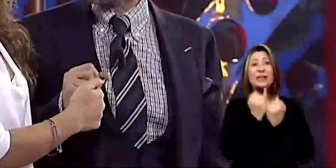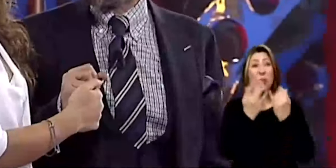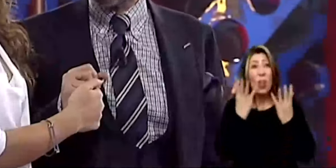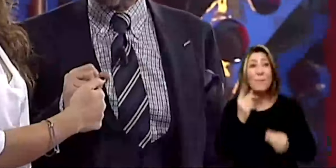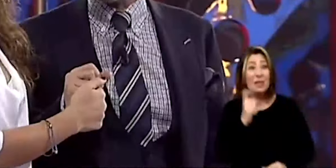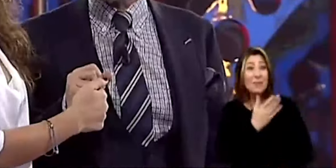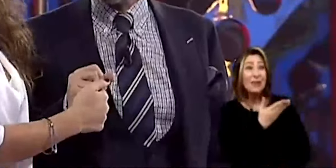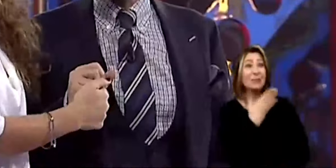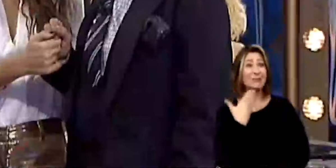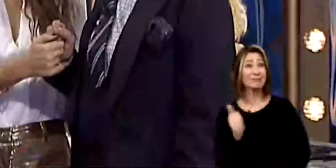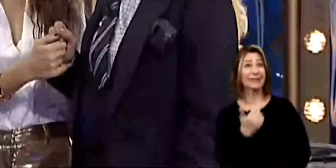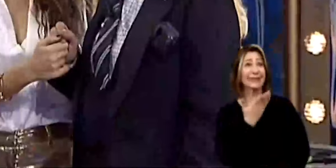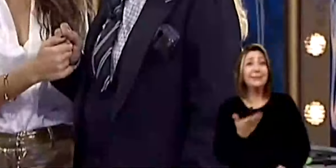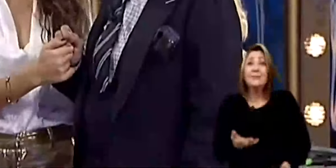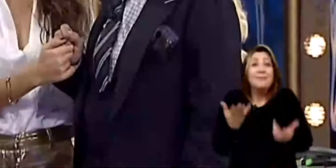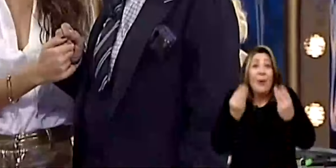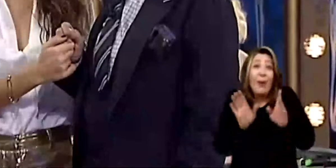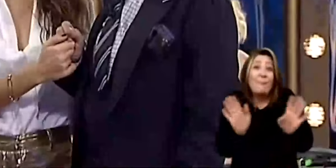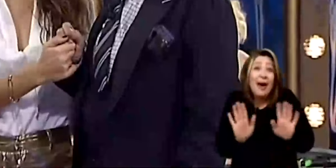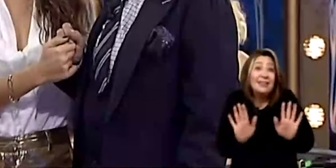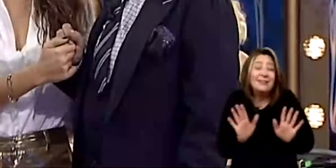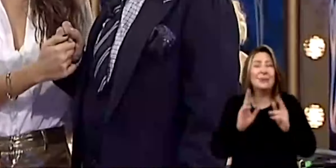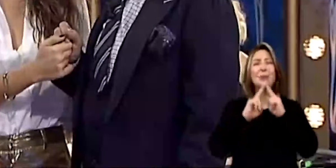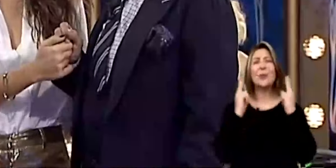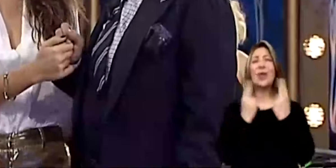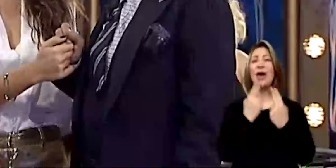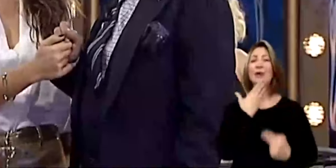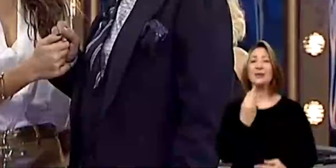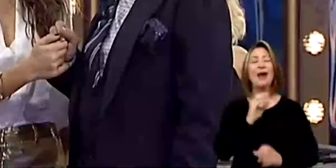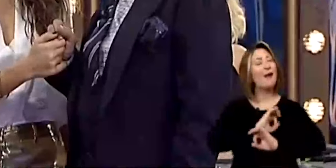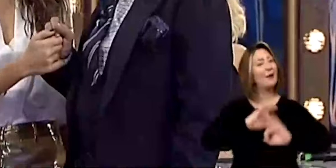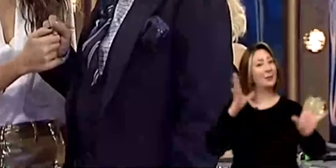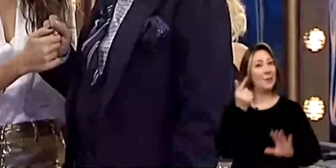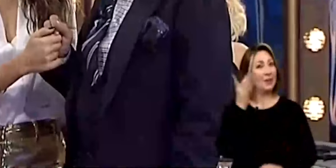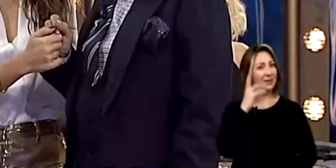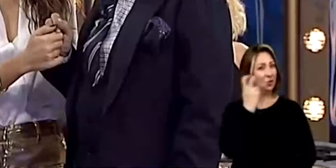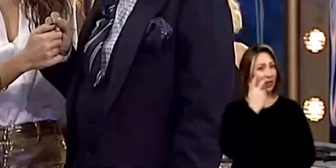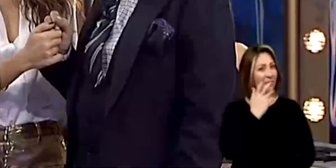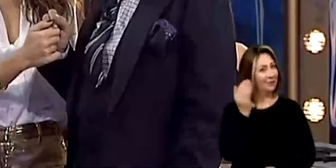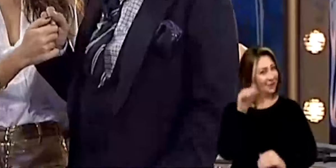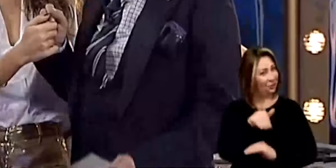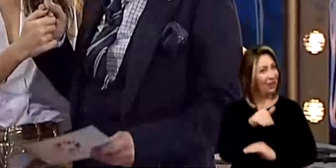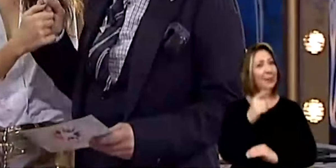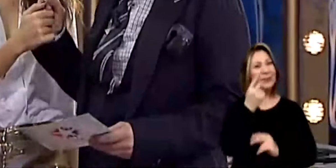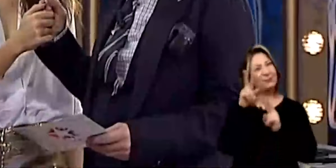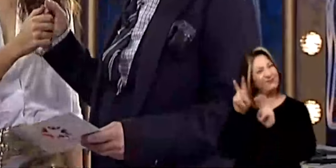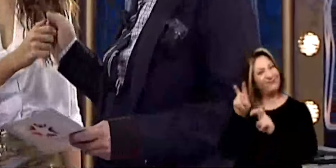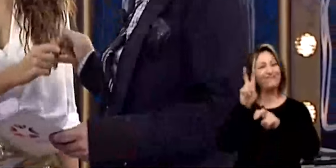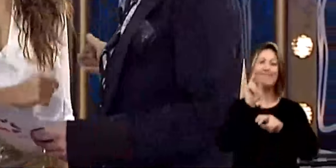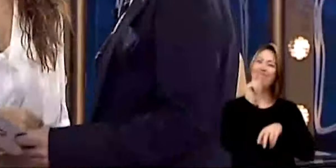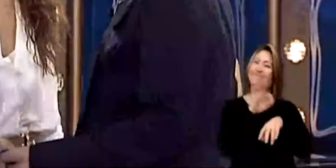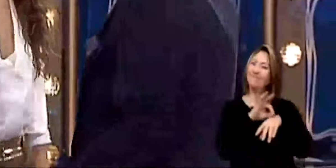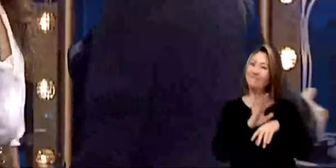olabilir mi bu kadar güzel bir kız? Tabii ki olamaz. Dünya güzeli o. Harikuladesin. Birazdan şarkını alacağız. Şimdi seni yerine alıyoruz